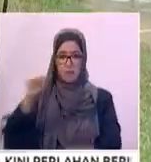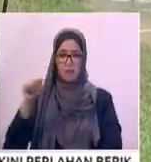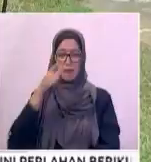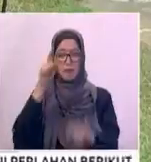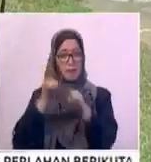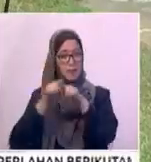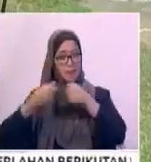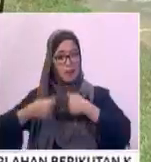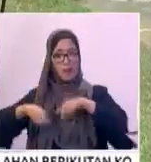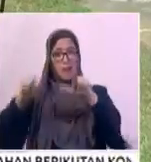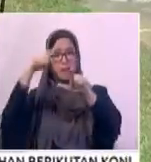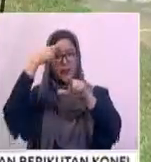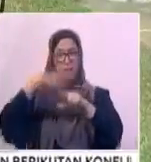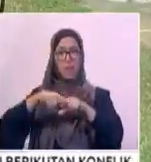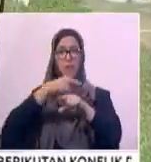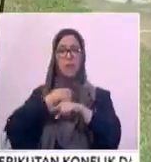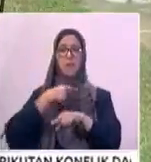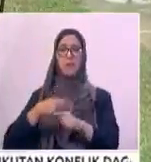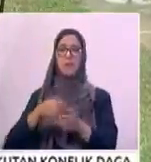2020.